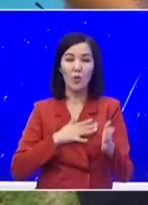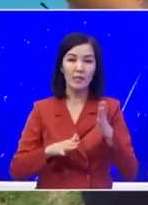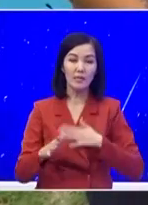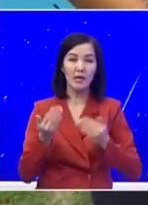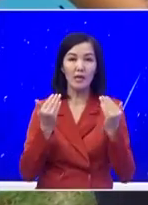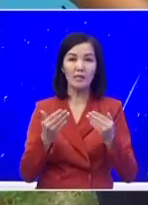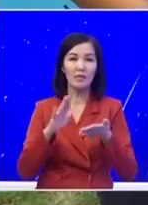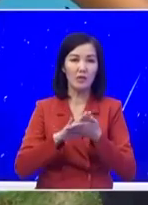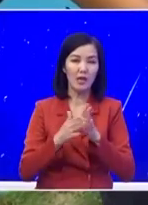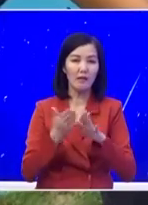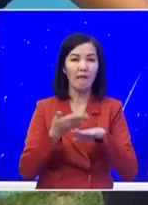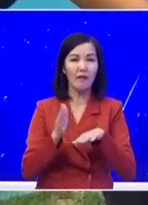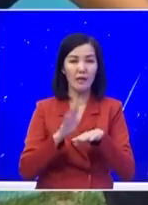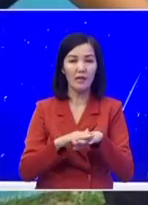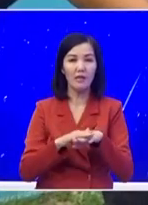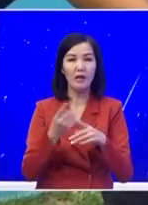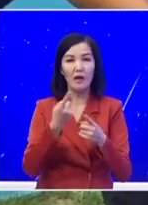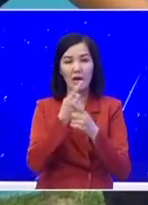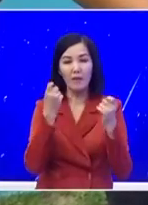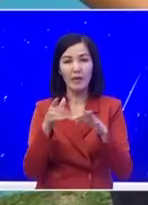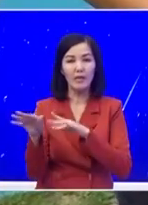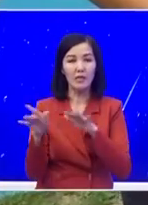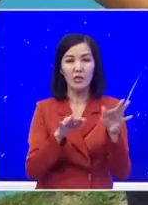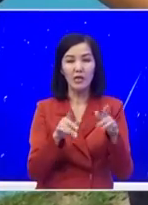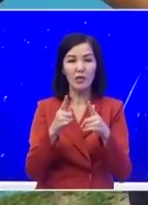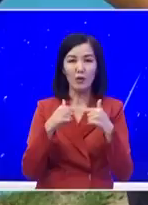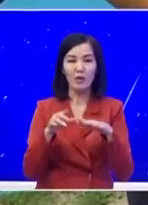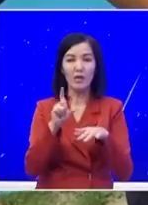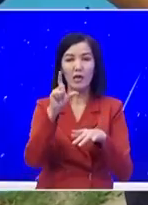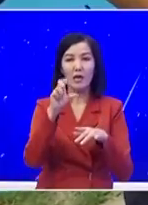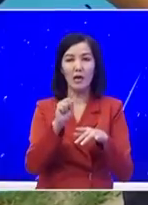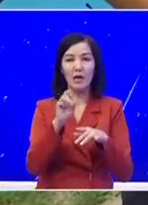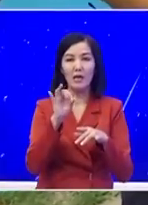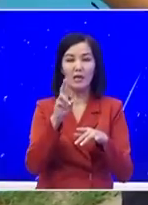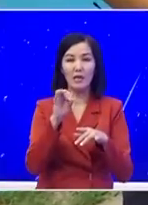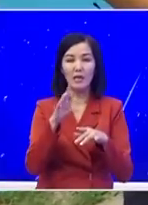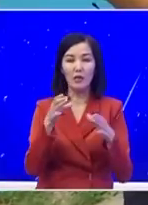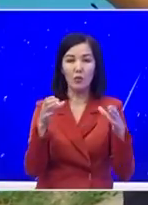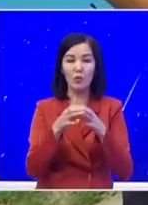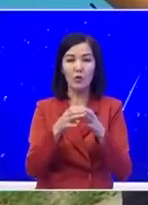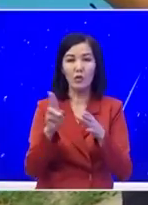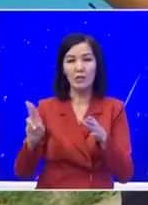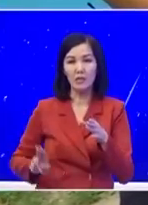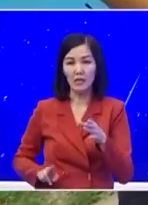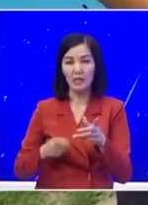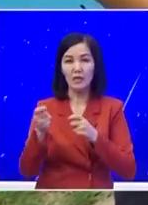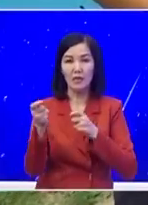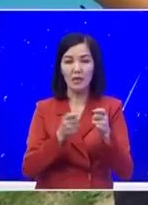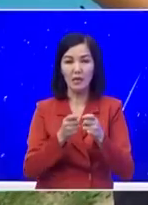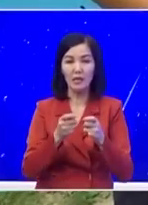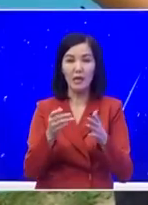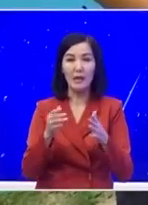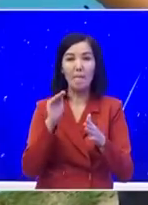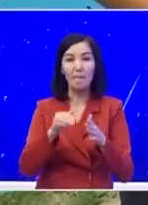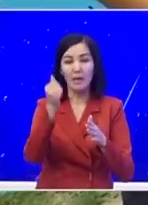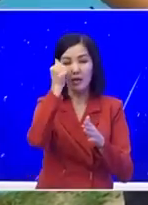түсіп тұр. Осы ақпаратты, осы игі шараны ұйымдастырып отырған Харекет қорының басшылығына біз шын мәнінде қарыздармыз. Алла